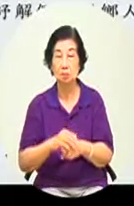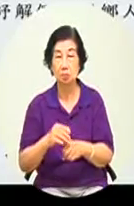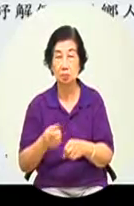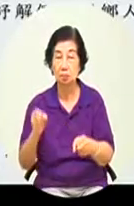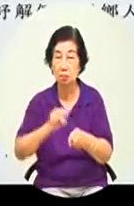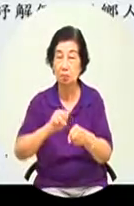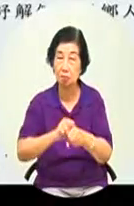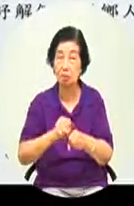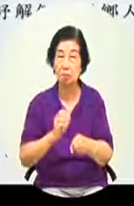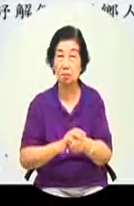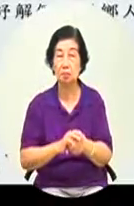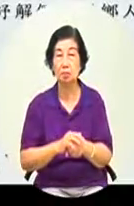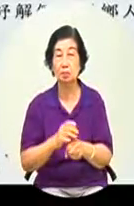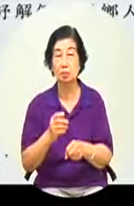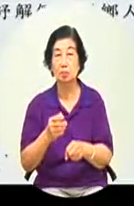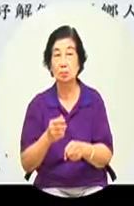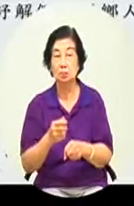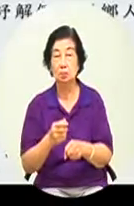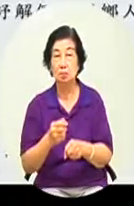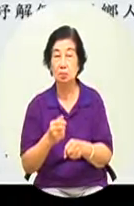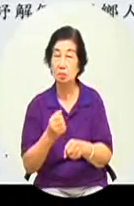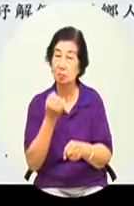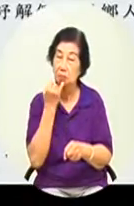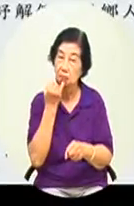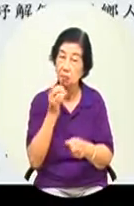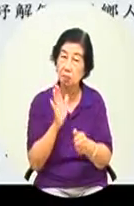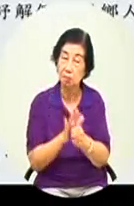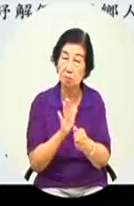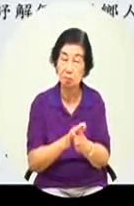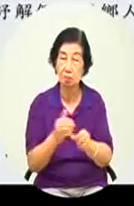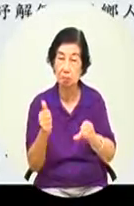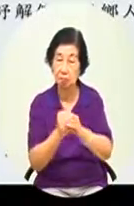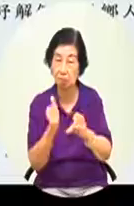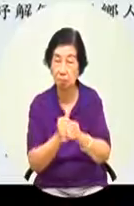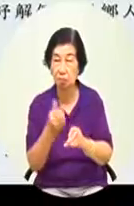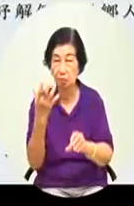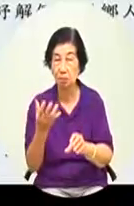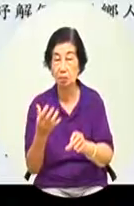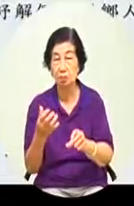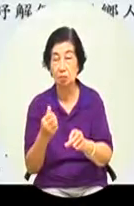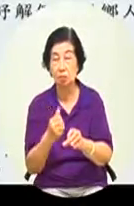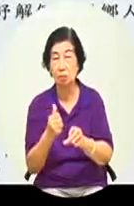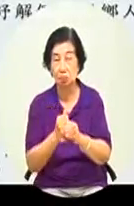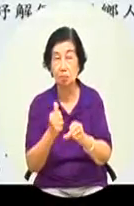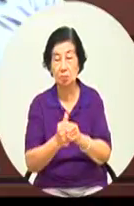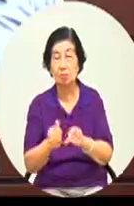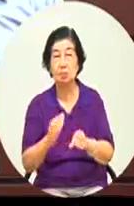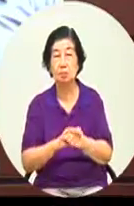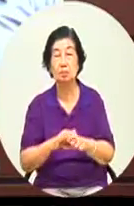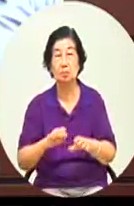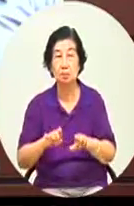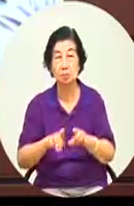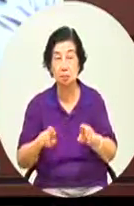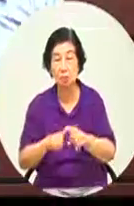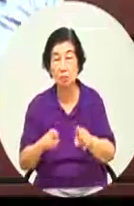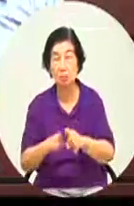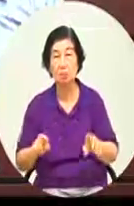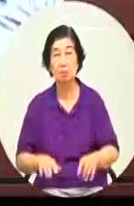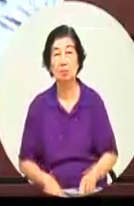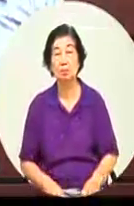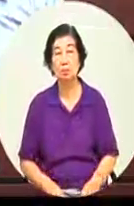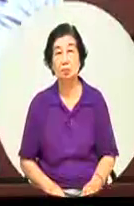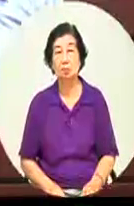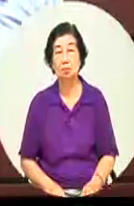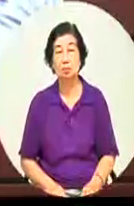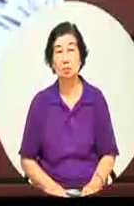疏解。哦，是不是这点请咱局长来做答复一下，好吗？ 交通局陈局长，请答复。 啊，谢谢赵局长，谢谢我们王议员